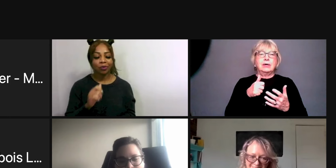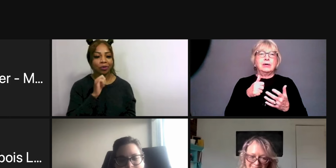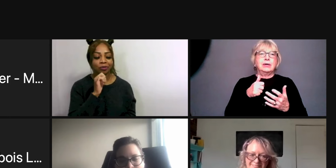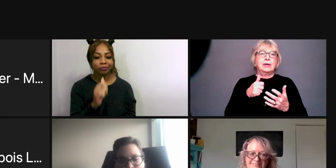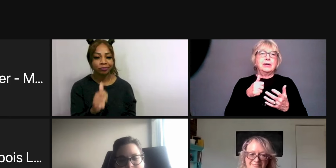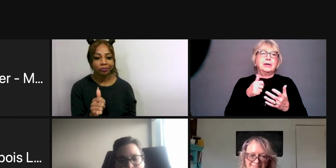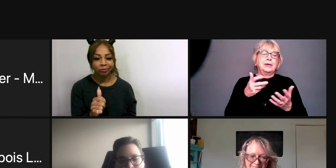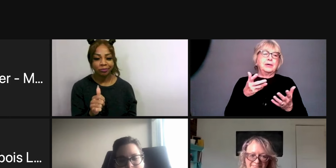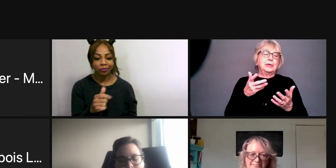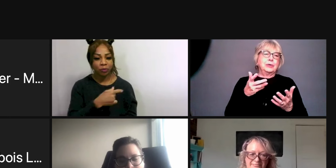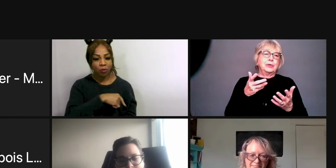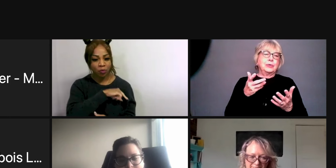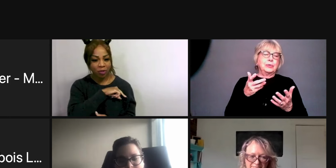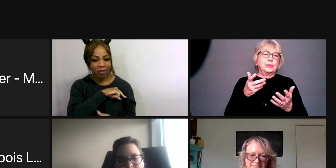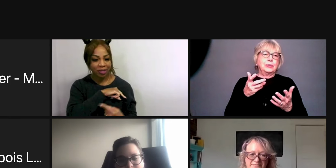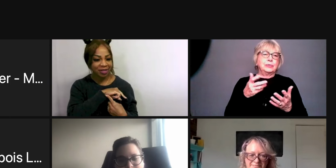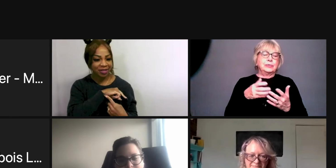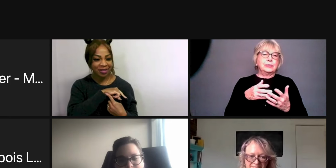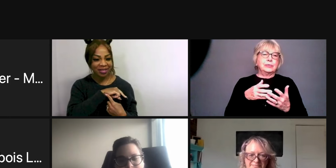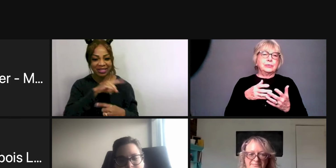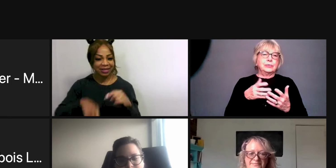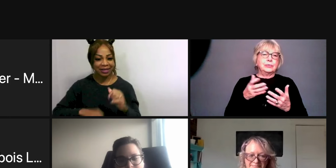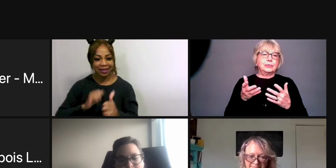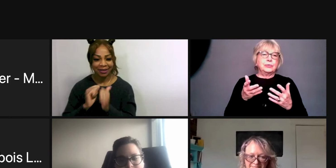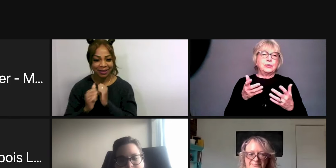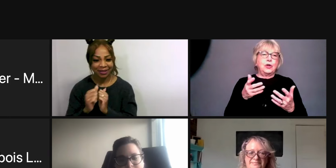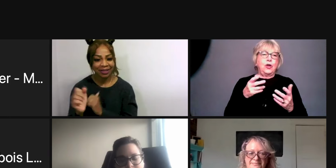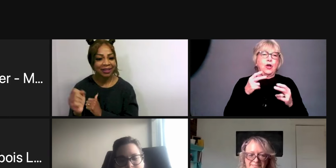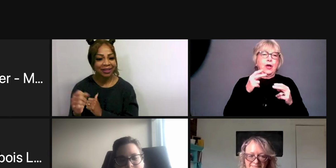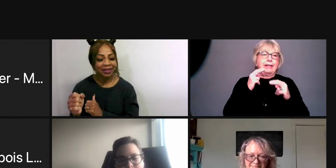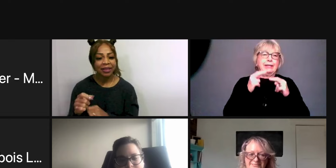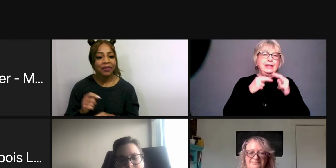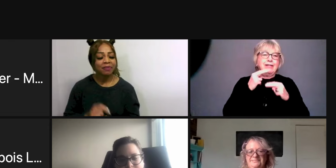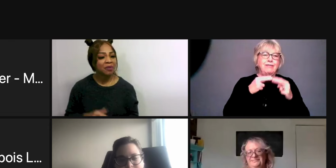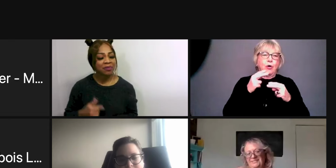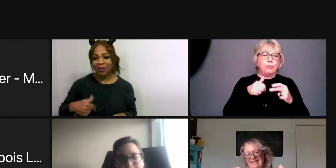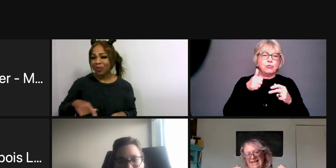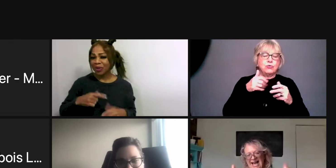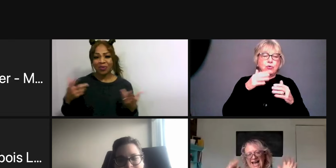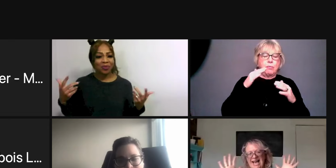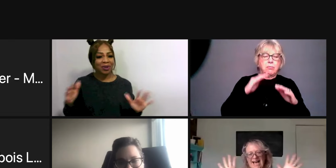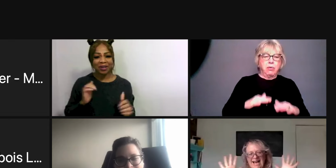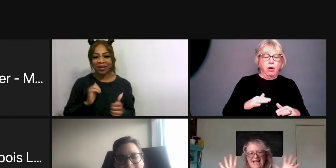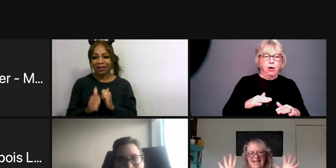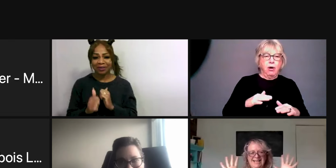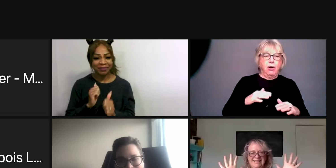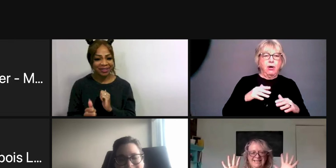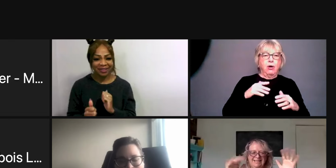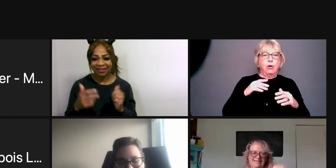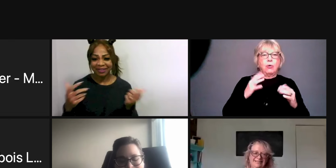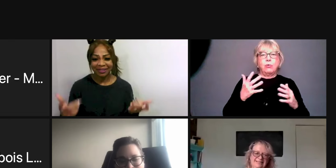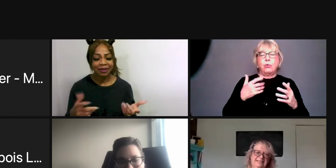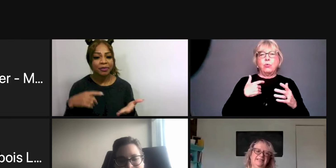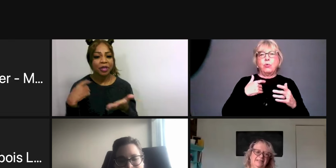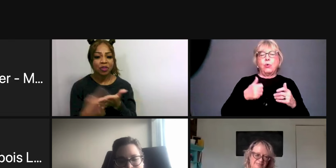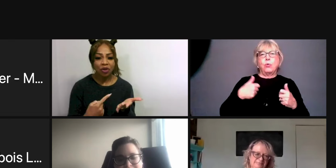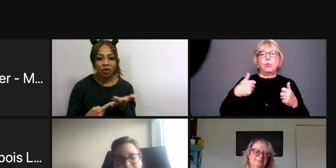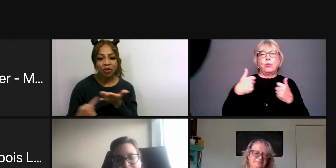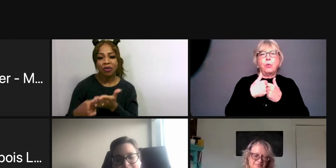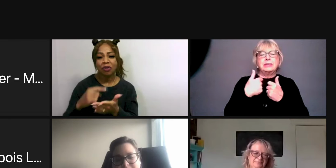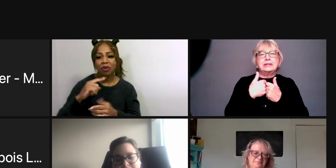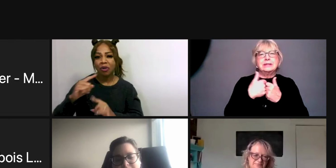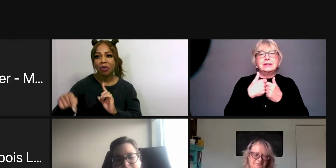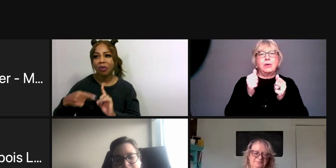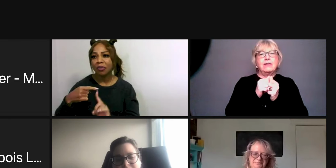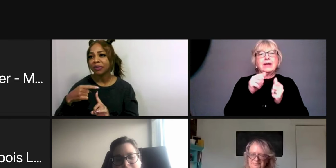une version au un niveau plus bas ou une version qui n'est pas en concurrence qui n pas en compétition avec les